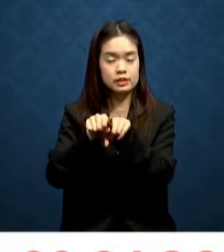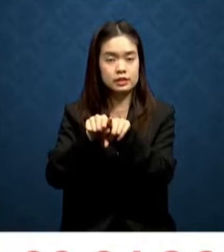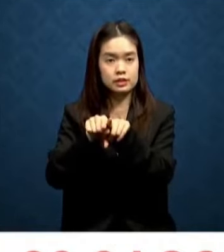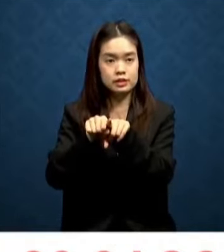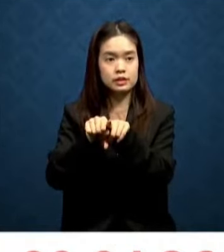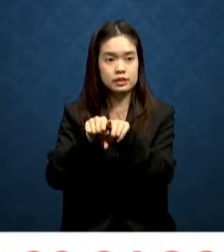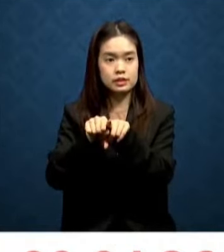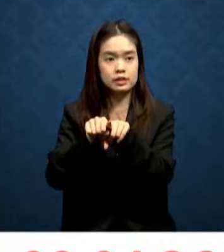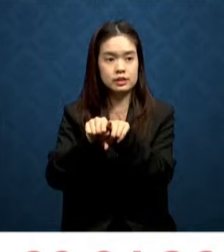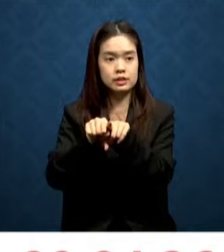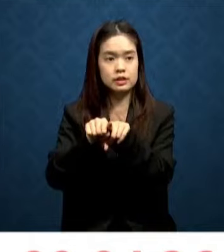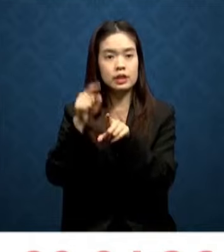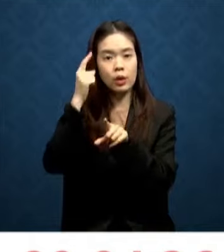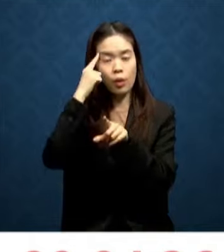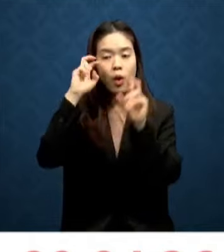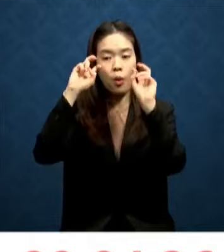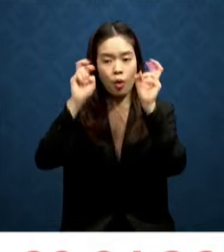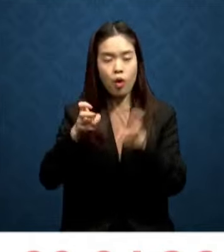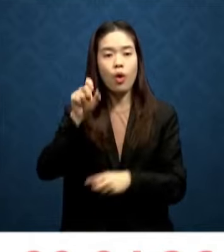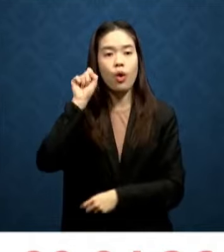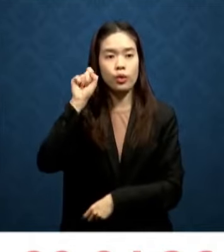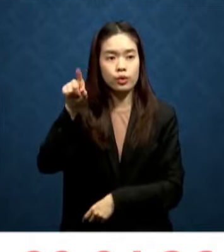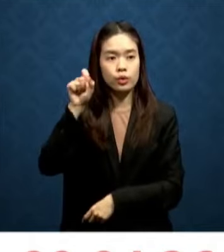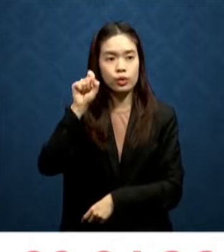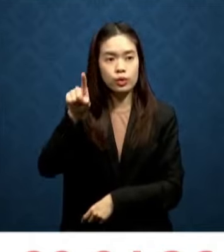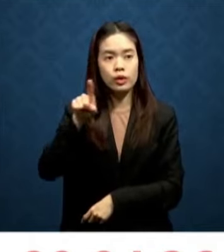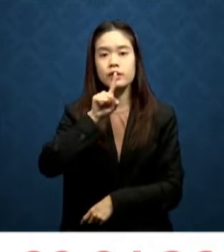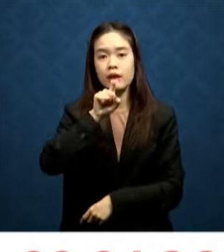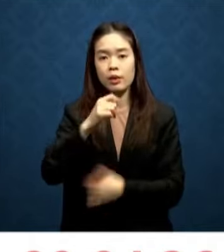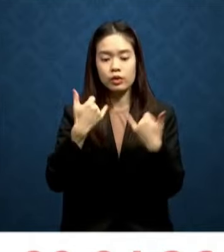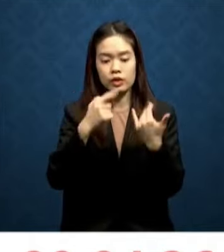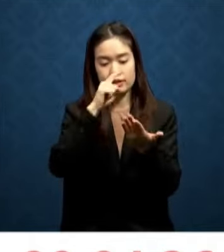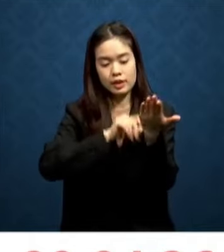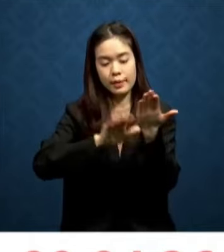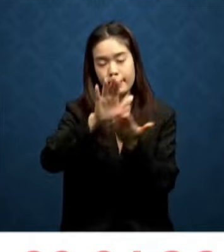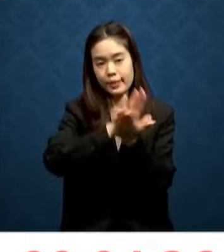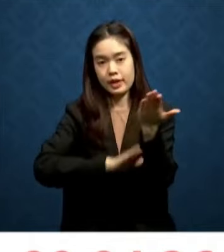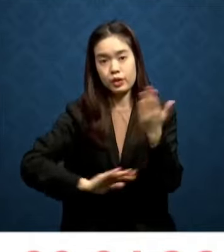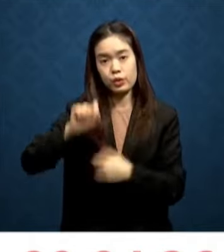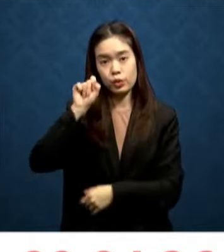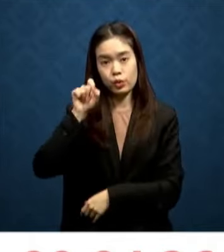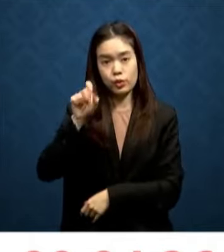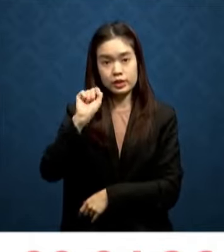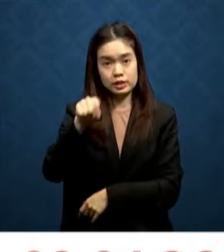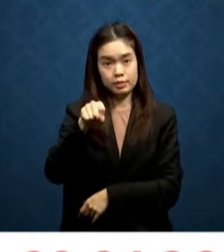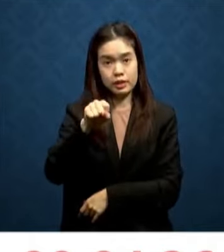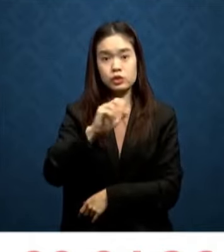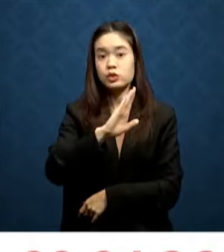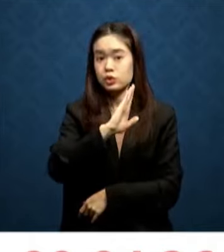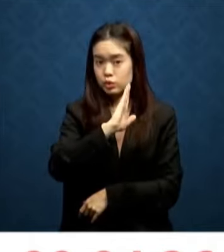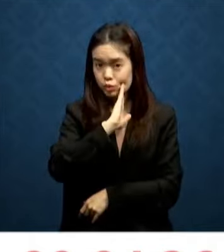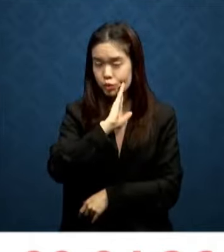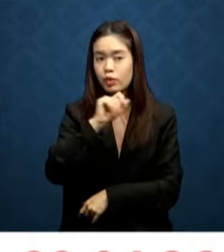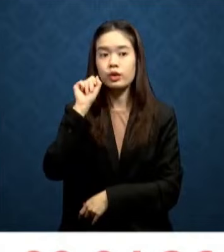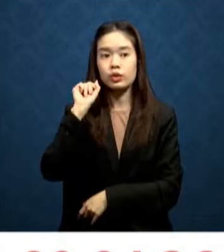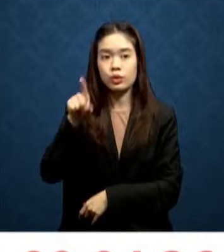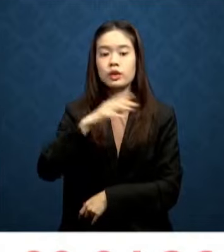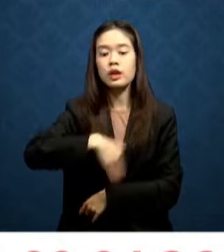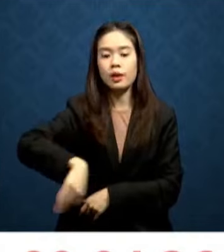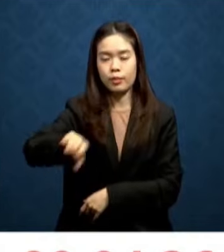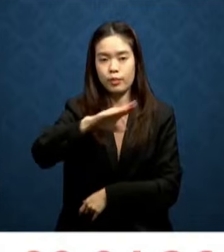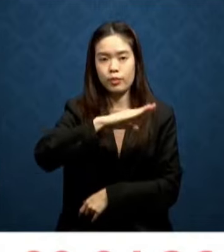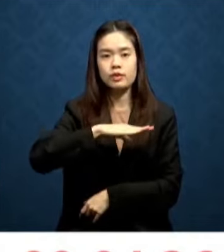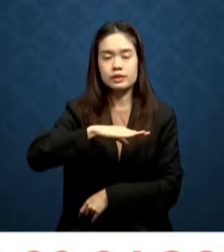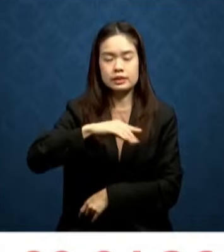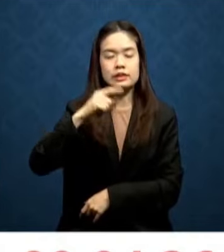เรื่องนี้เป็นเรื่องเร่งด่วนสำหรับประเทศเราตอนนี้ไหมนะครับถ้าเร่งด่วนก็ถามมติที่ประชุมเลยครับว่า